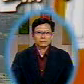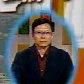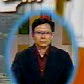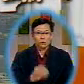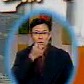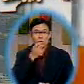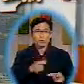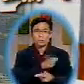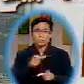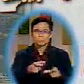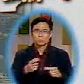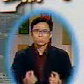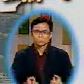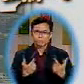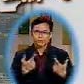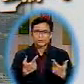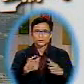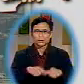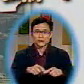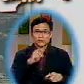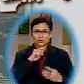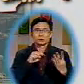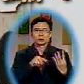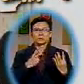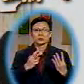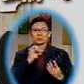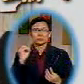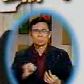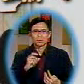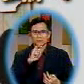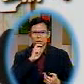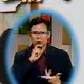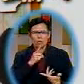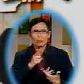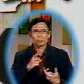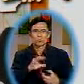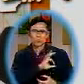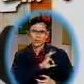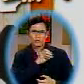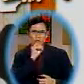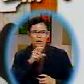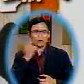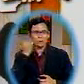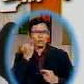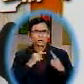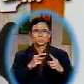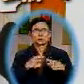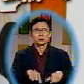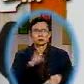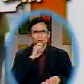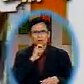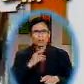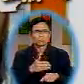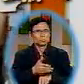港經濟復甦，失業率已經回落到4.2%，但係有社福機構話，聽障人士嘅失業率仍然超過